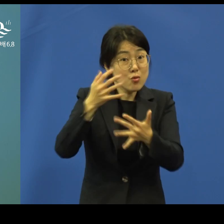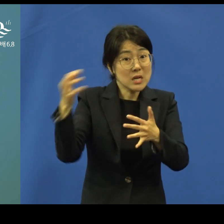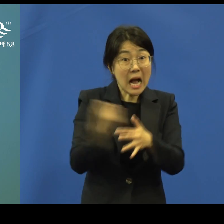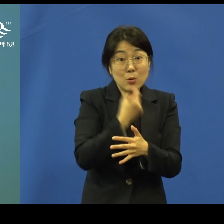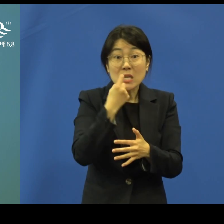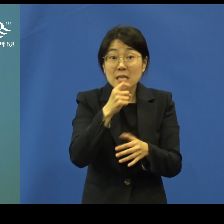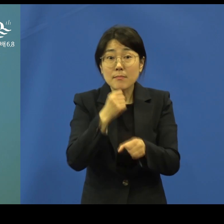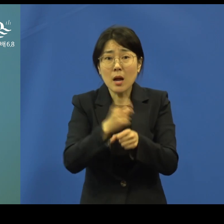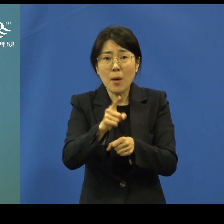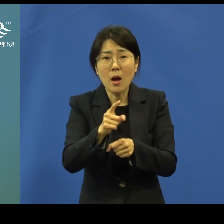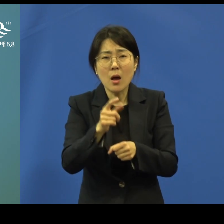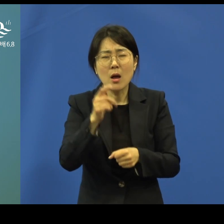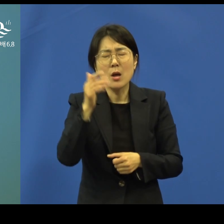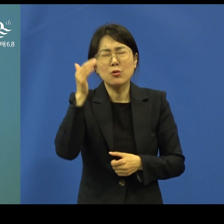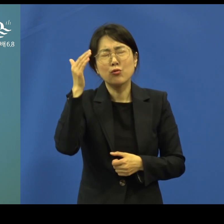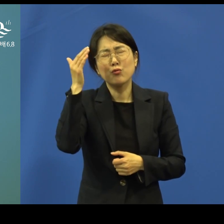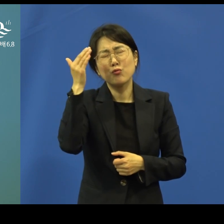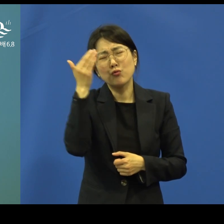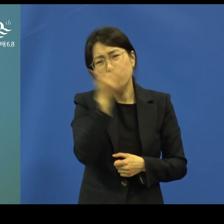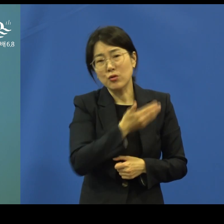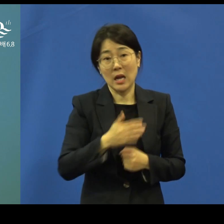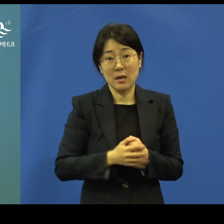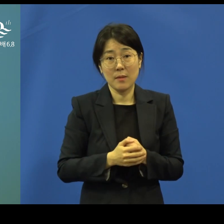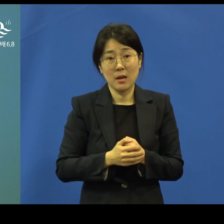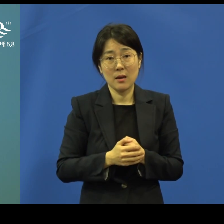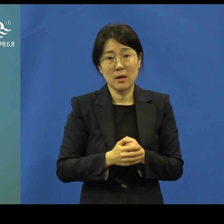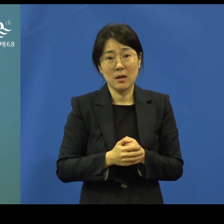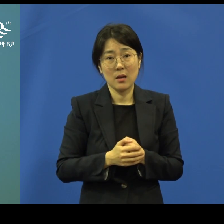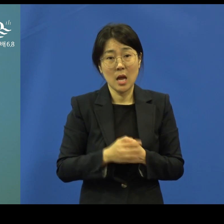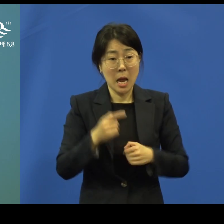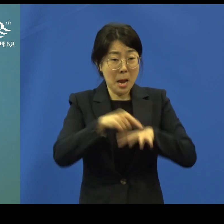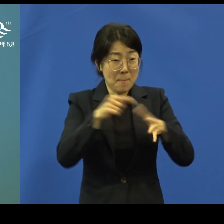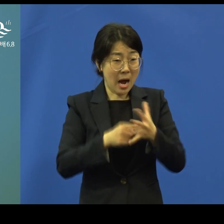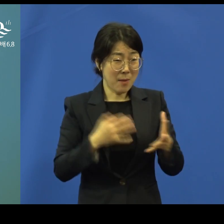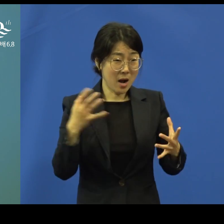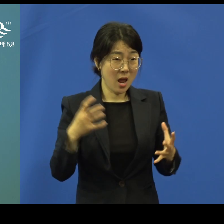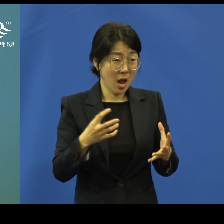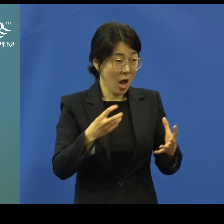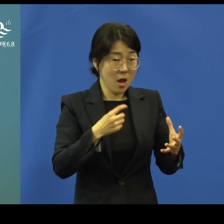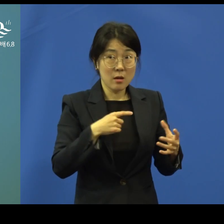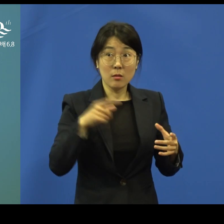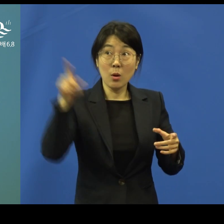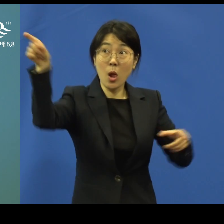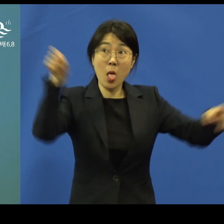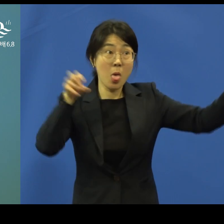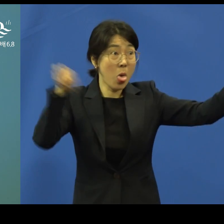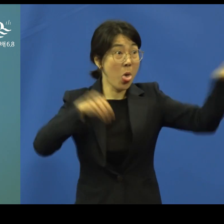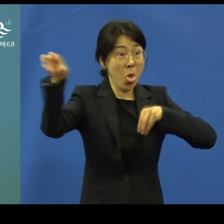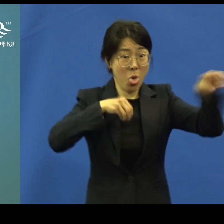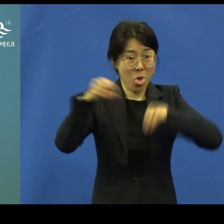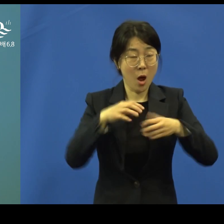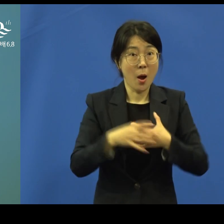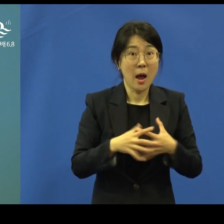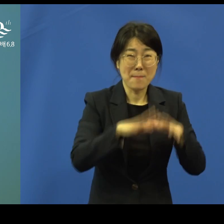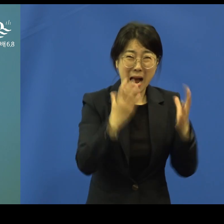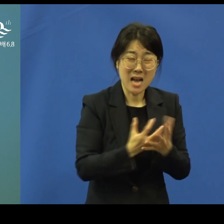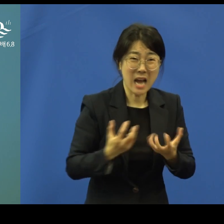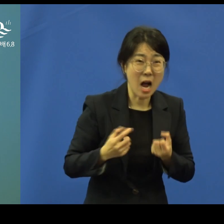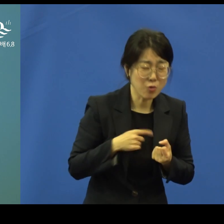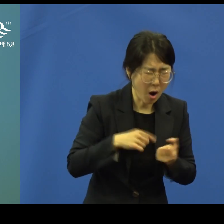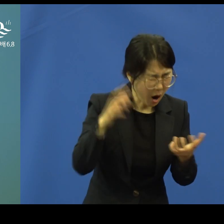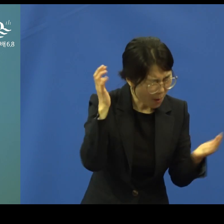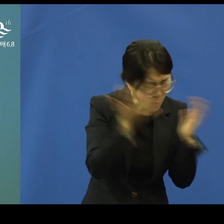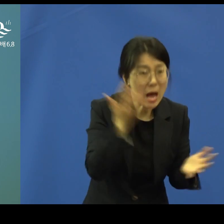무엇을 의미하죠? 순결함을 의미합니다. 불로 연단을 통하여 불순물이 제거되어야 순금이 나오는 것처럼